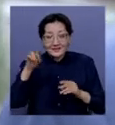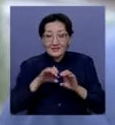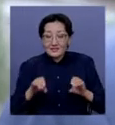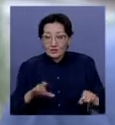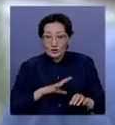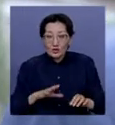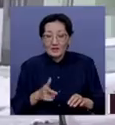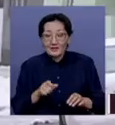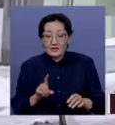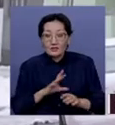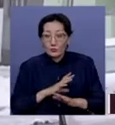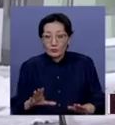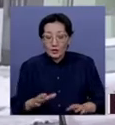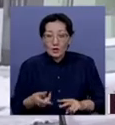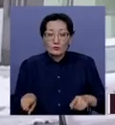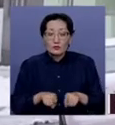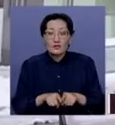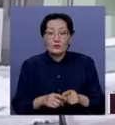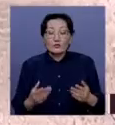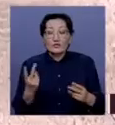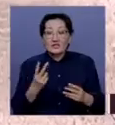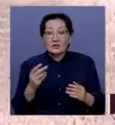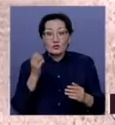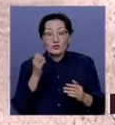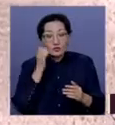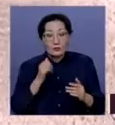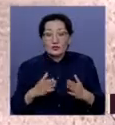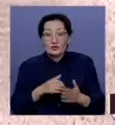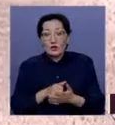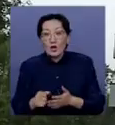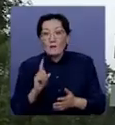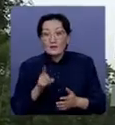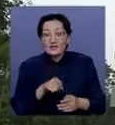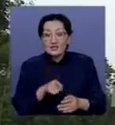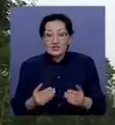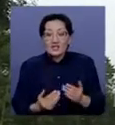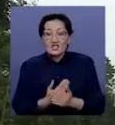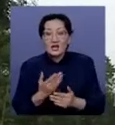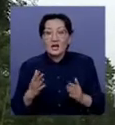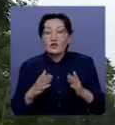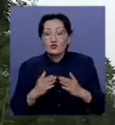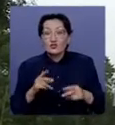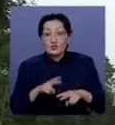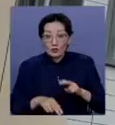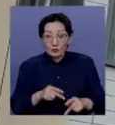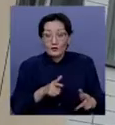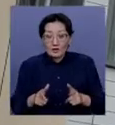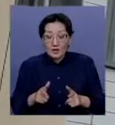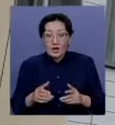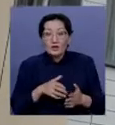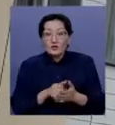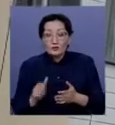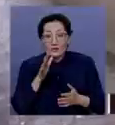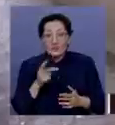үйдің ішінде газ болмаған. Осылайша қатар тұрған қос ескі үй сүріліп, бір жыл ішінде жаңа тұрғын үй кешені бой көтерді. Сүрілмей тұрған